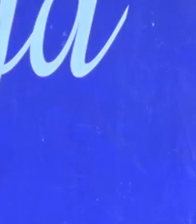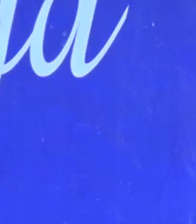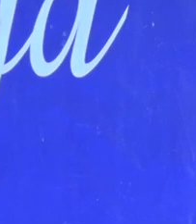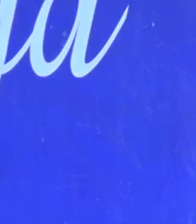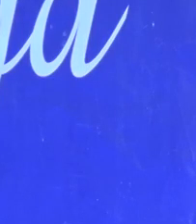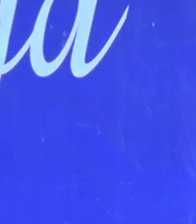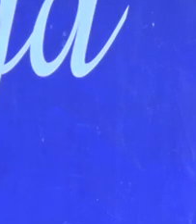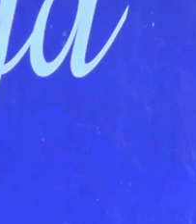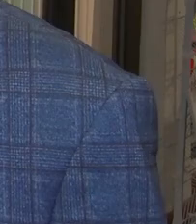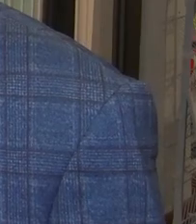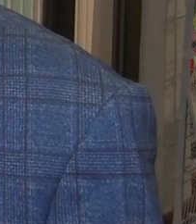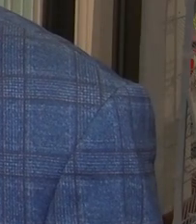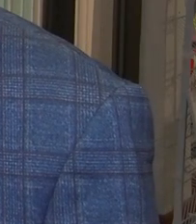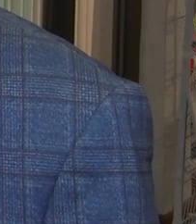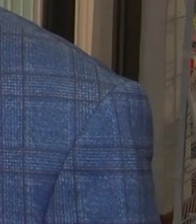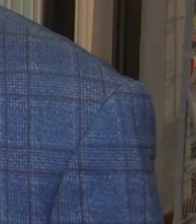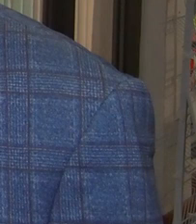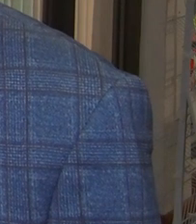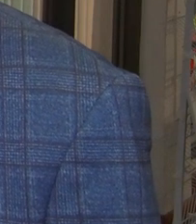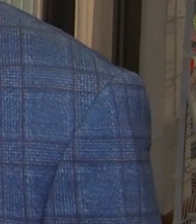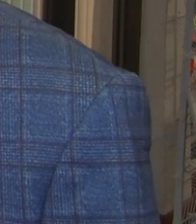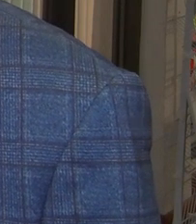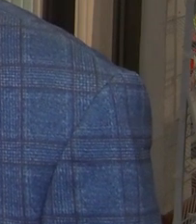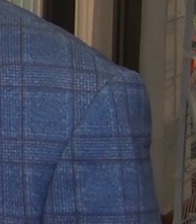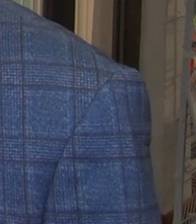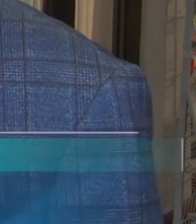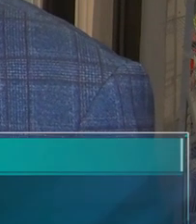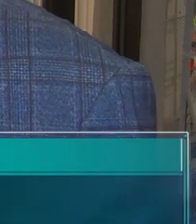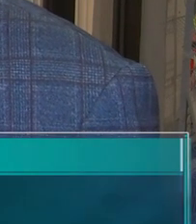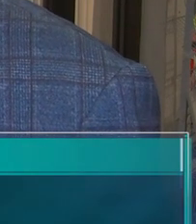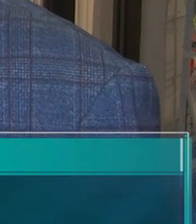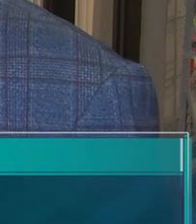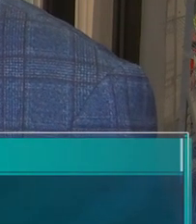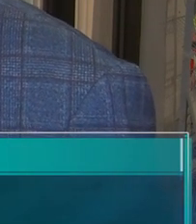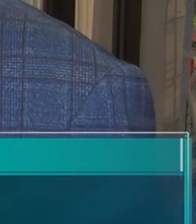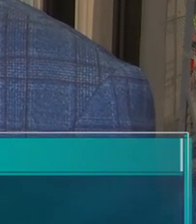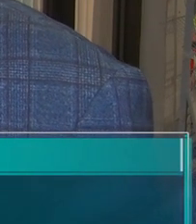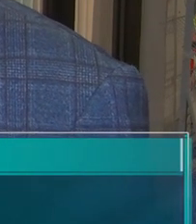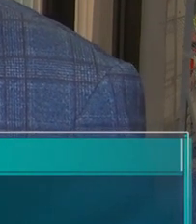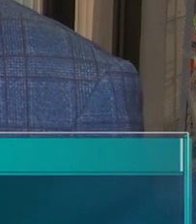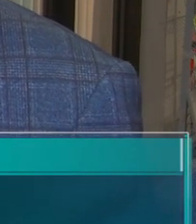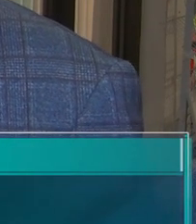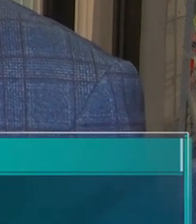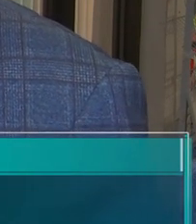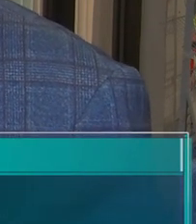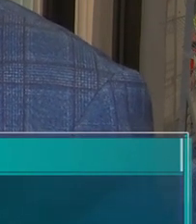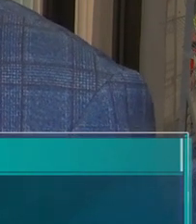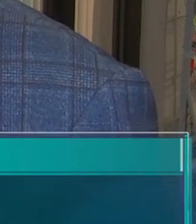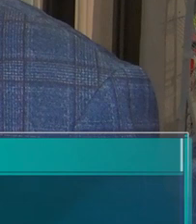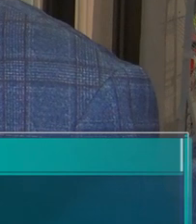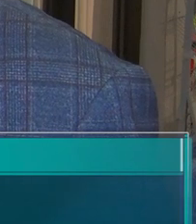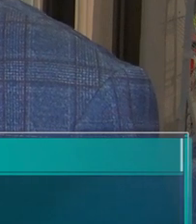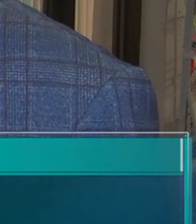заохочують волонтерські ініціативи. Це дуже важливо для громади, коли є такі люди, які можуть